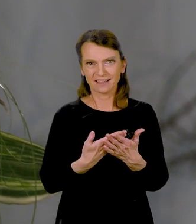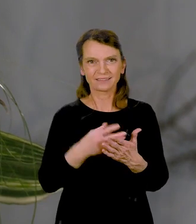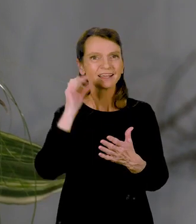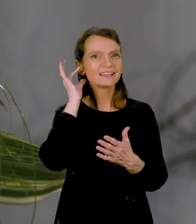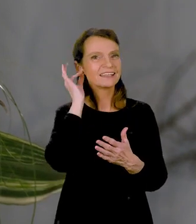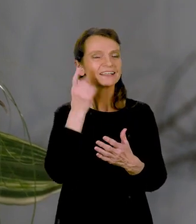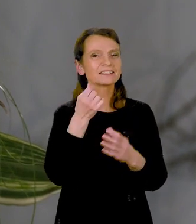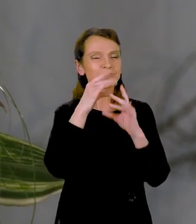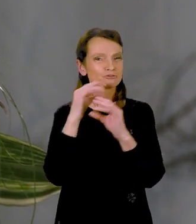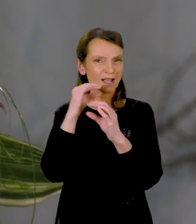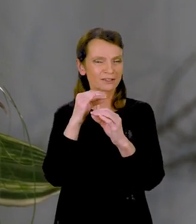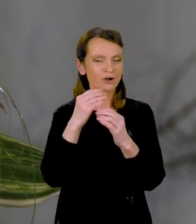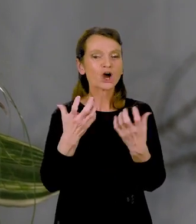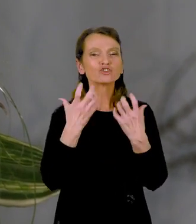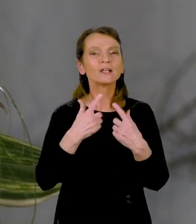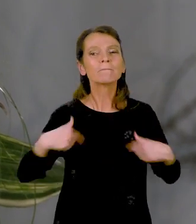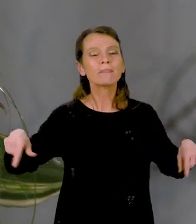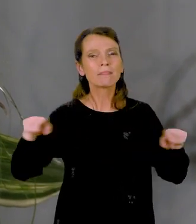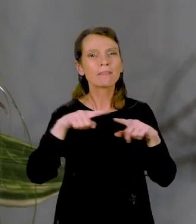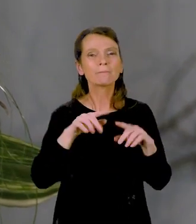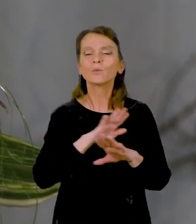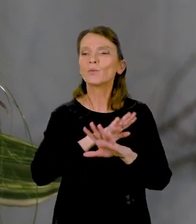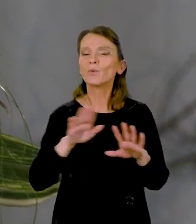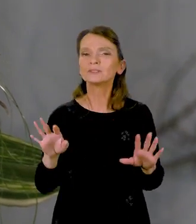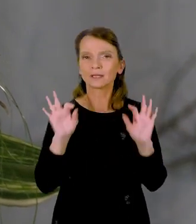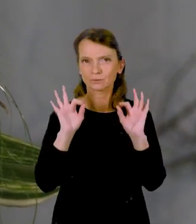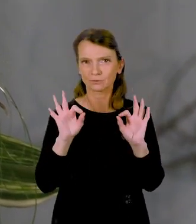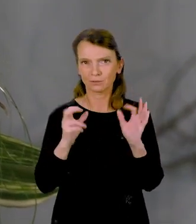Želim nam vse dobro še naprej.